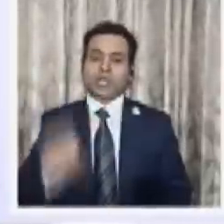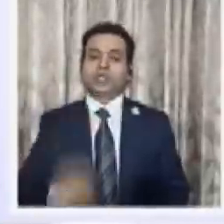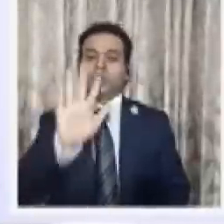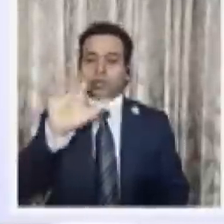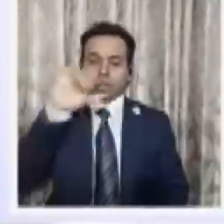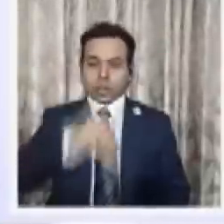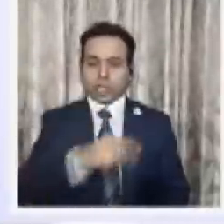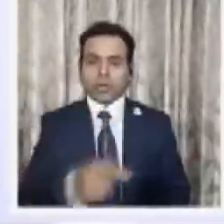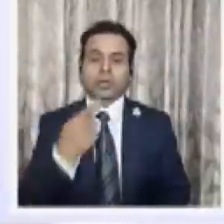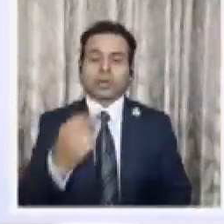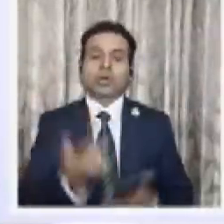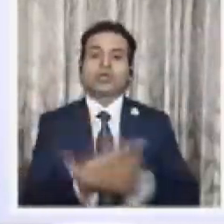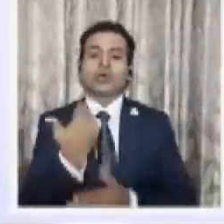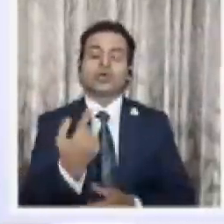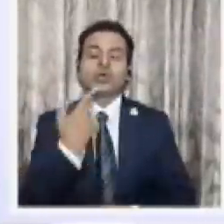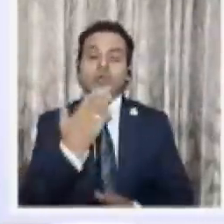পরীক্ষা হয়েছে